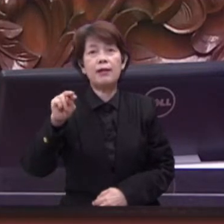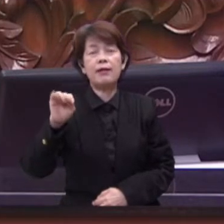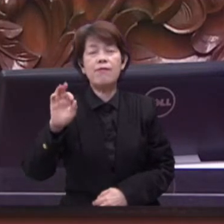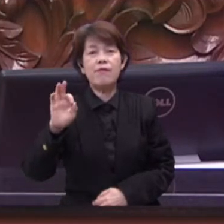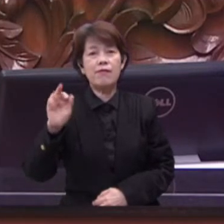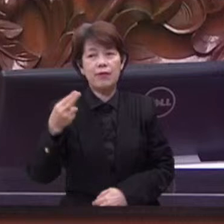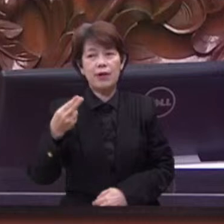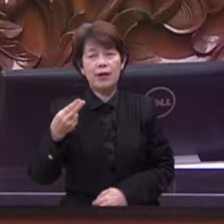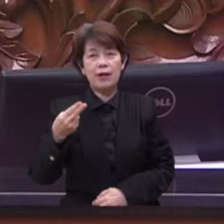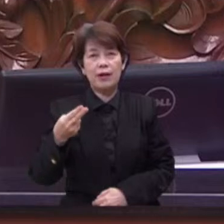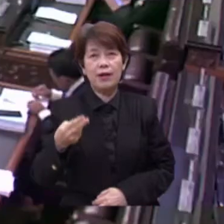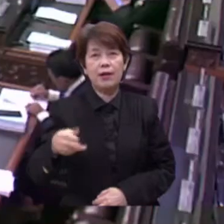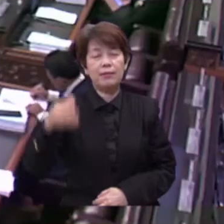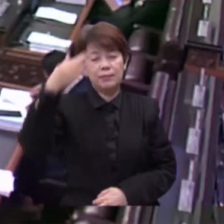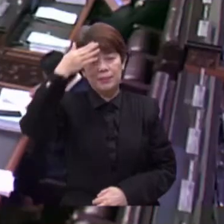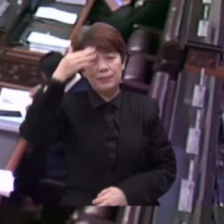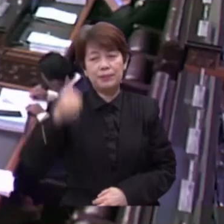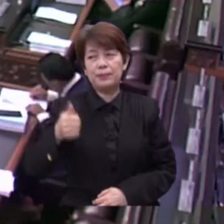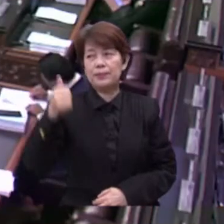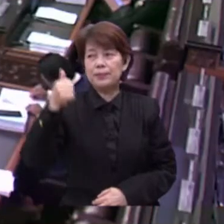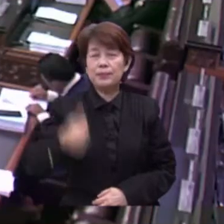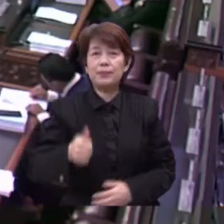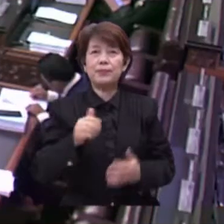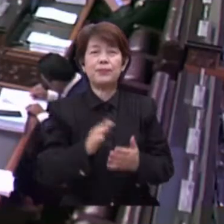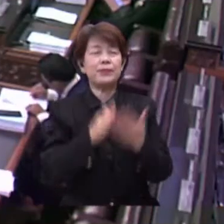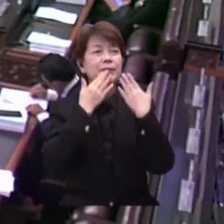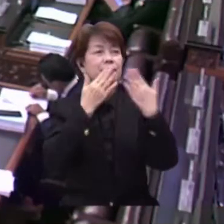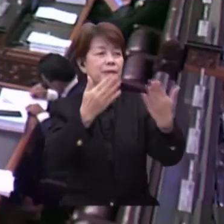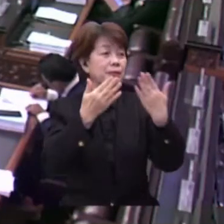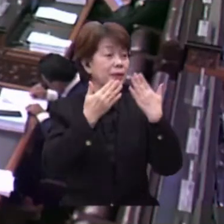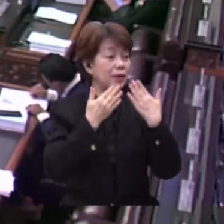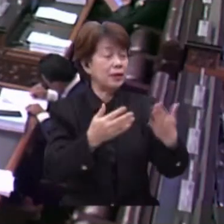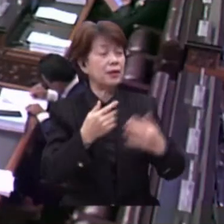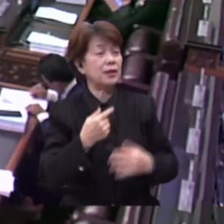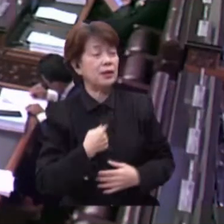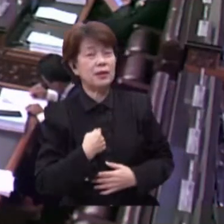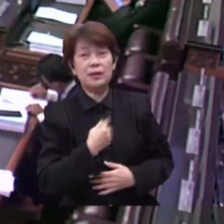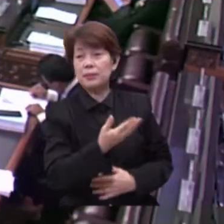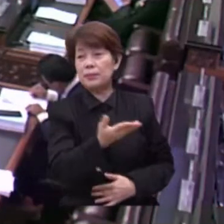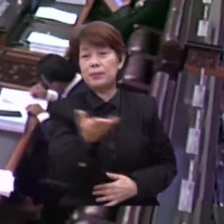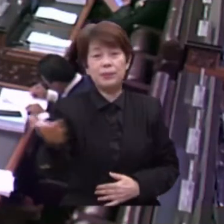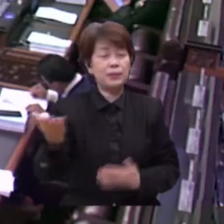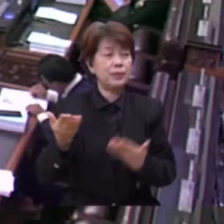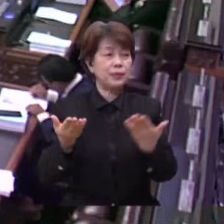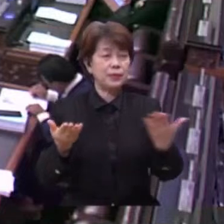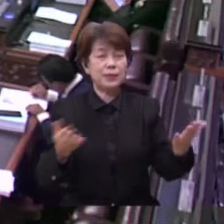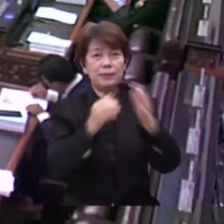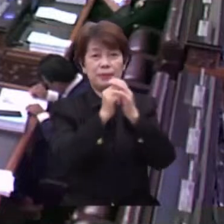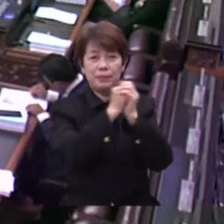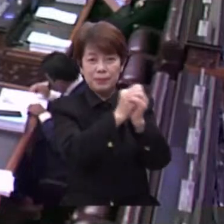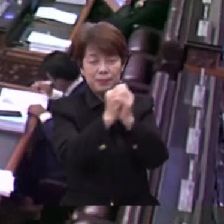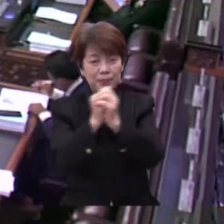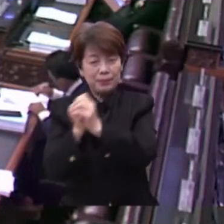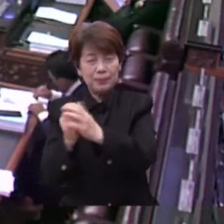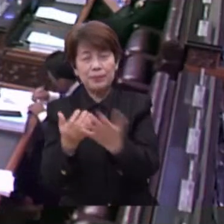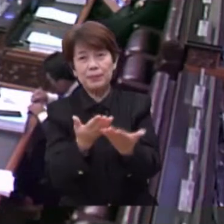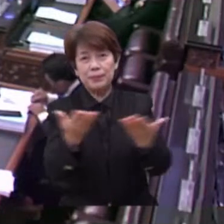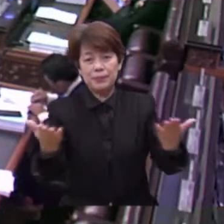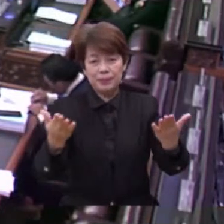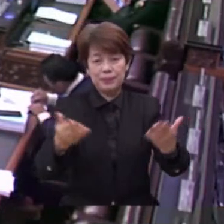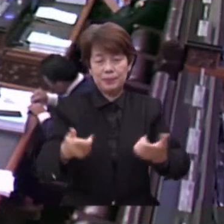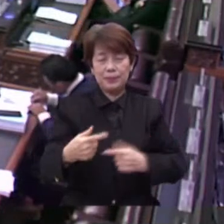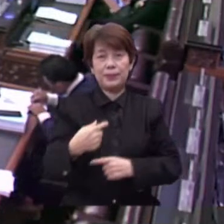Assalamualaikum dan salam sejahtera Terima kasih saya ucapkan kepada Tansi yang kedua ukurannya membenarkan saya